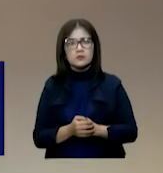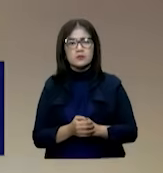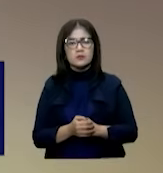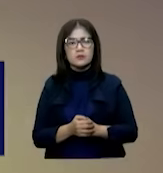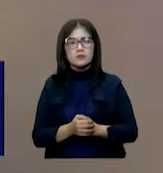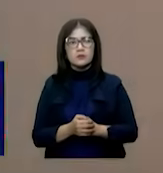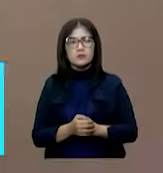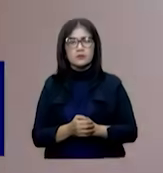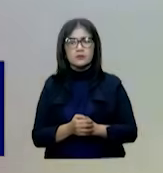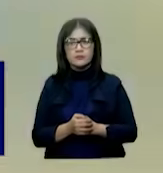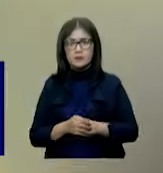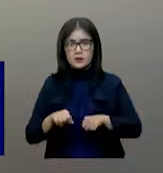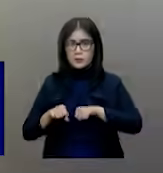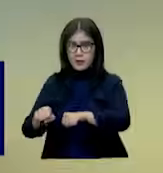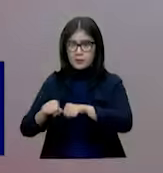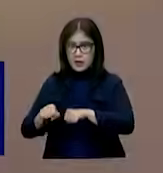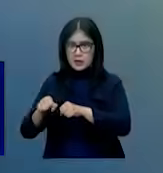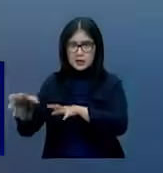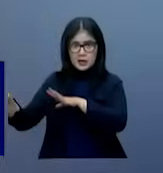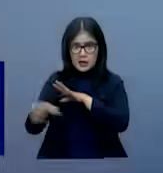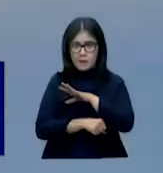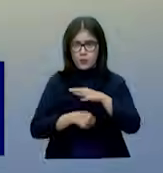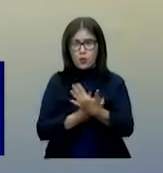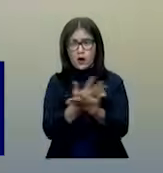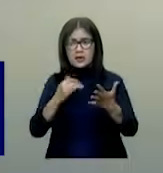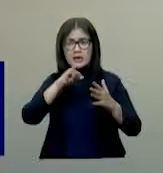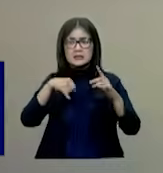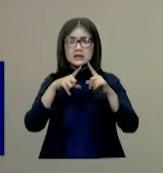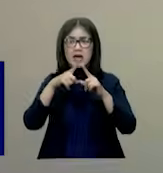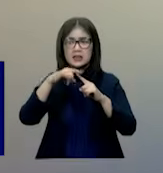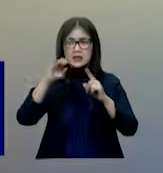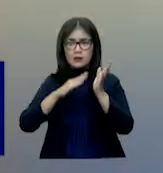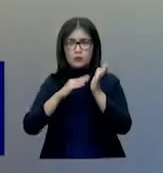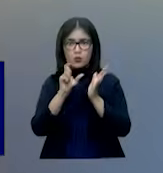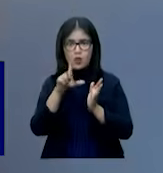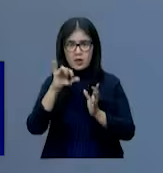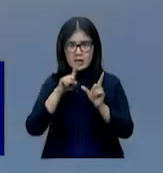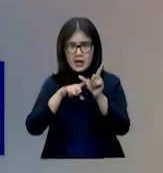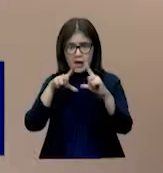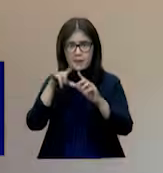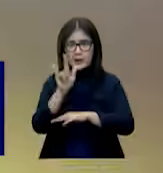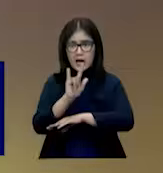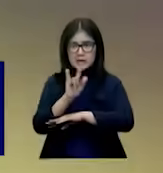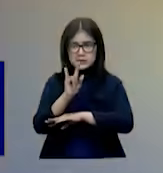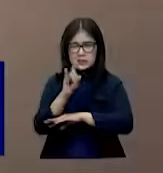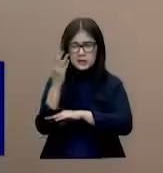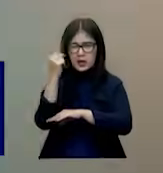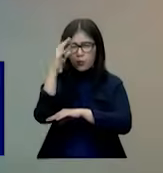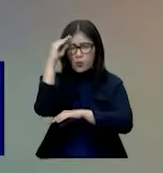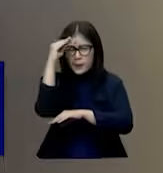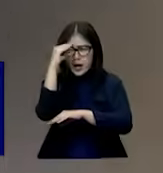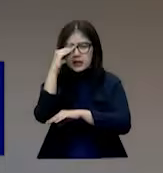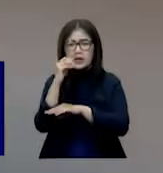Aksi perampokan minimarket di kawasan Jalan Pondok Indah Timur, Jatimulya, Tambun Selatan, Kabupaten Bekasi, Jawa Barat, Rabu dini hari digagalkan karyawan